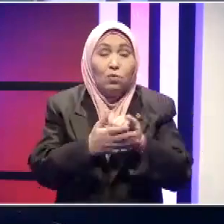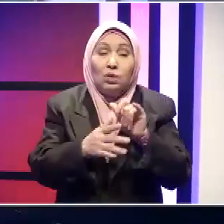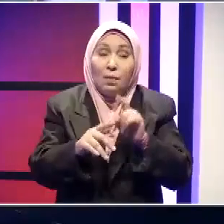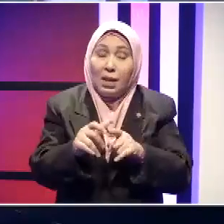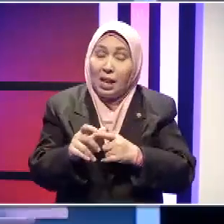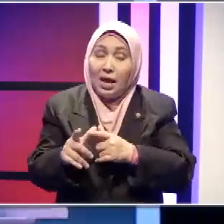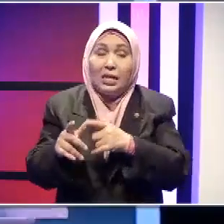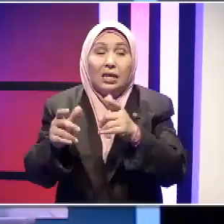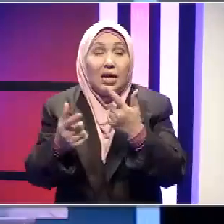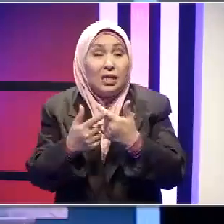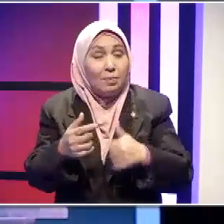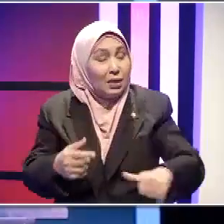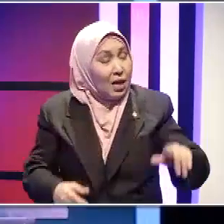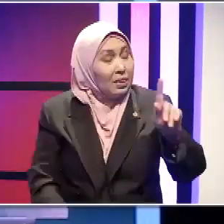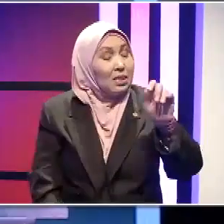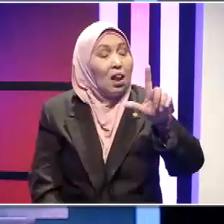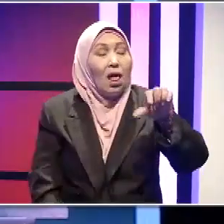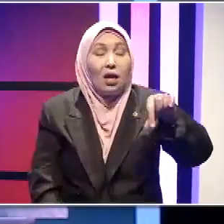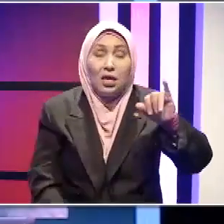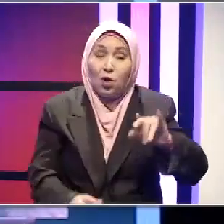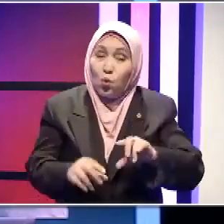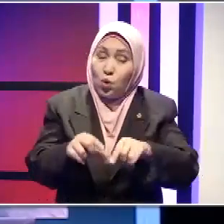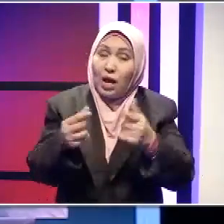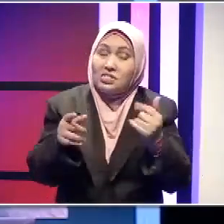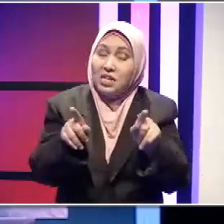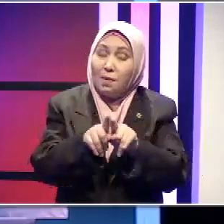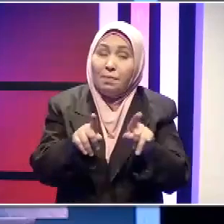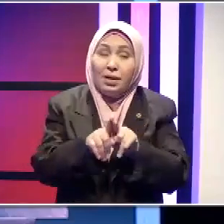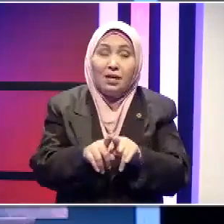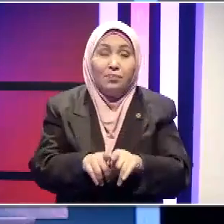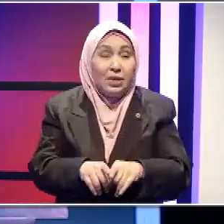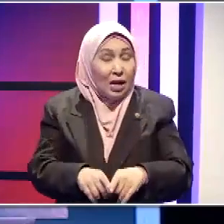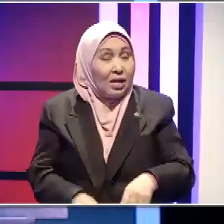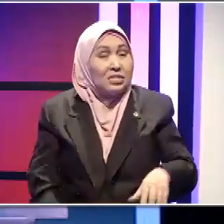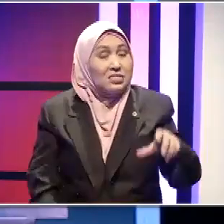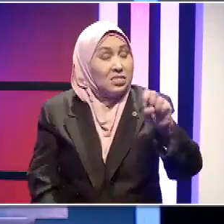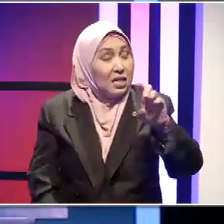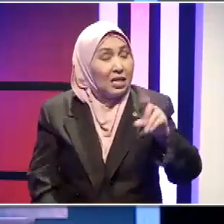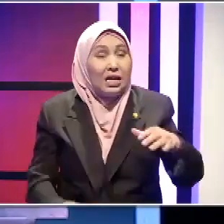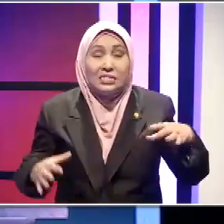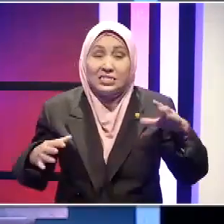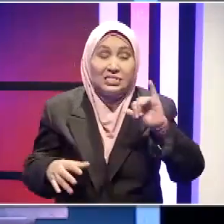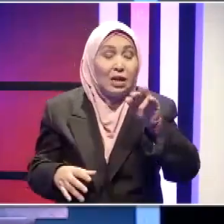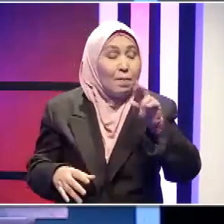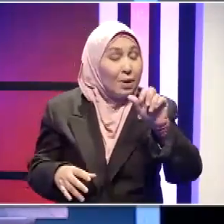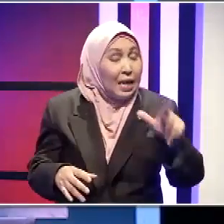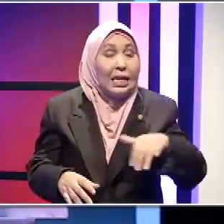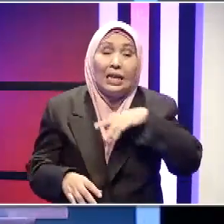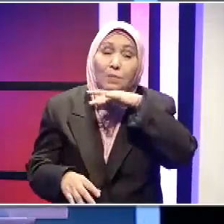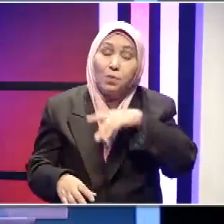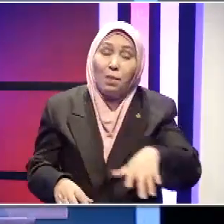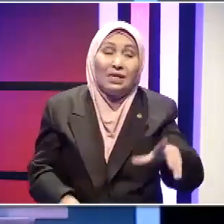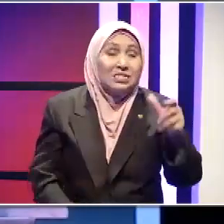di dalam kehidupan kita bertalaqqi Alquran sebagaimana Sayyidina Jibril Alaihissalam dan juga sebagaimana Baginda Nabi Muhammad SAW